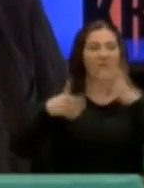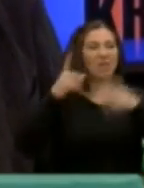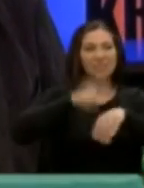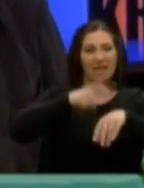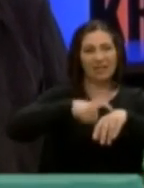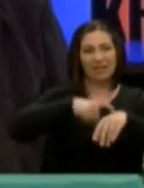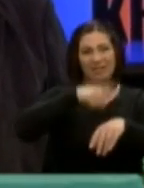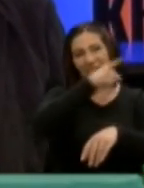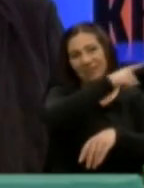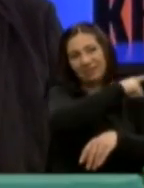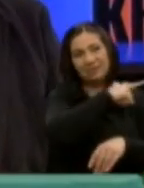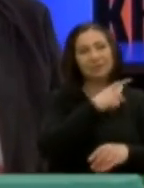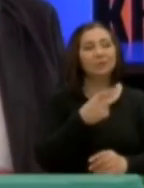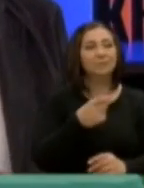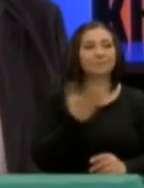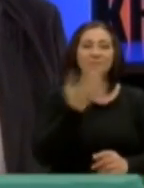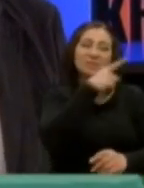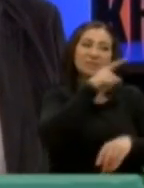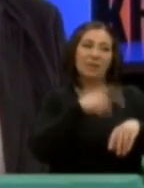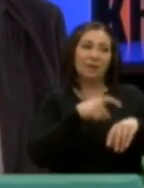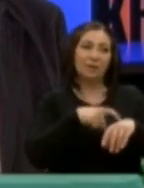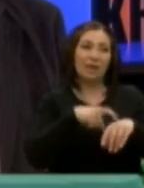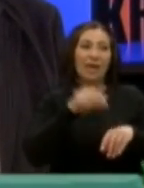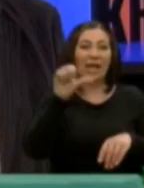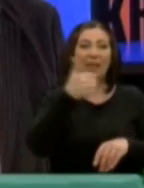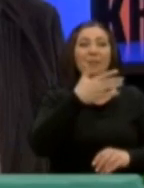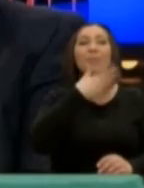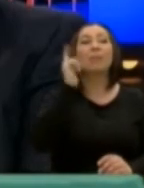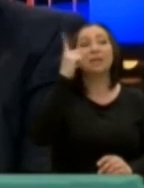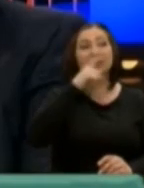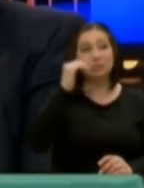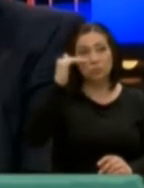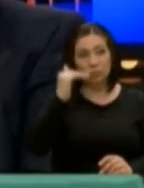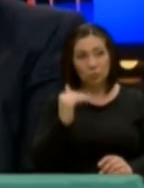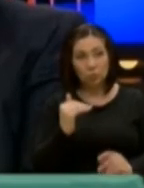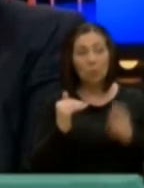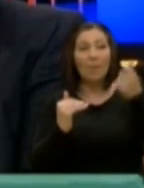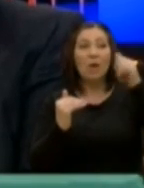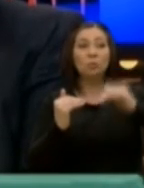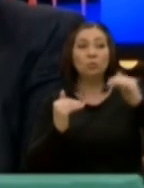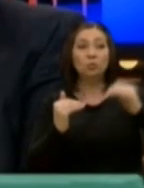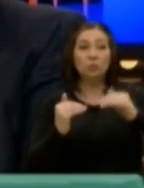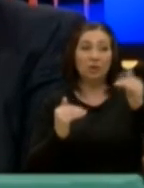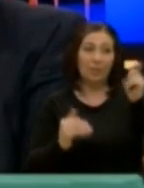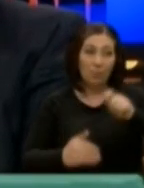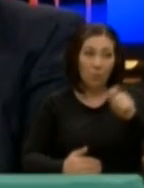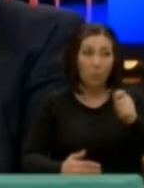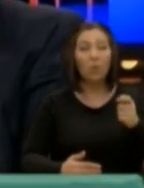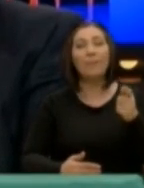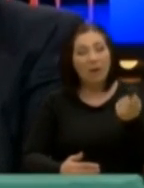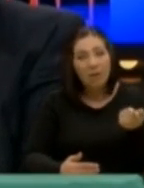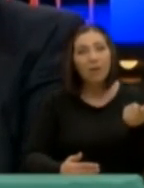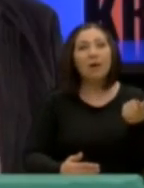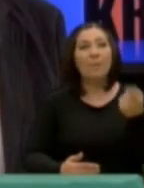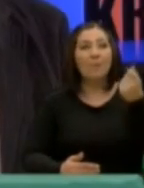taklit, mesela sizin taklit. Evet, kaliteyi bilmeyenler için. Daha ucuza çıkmıştır büyük ihtimalle. Tabii.